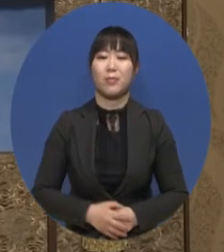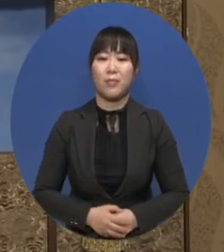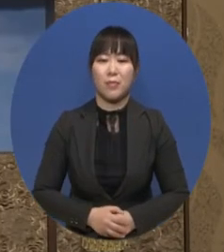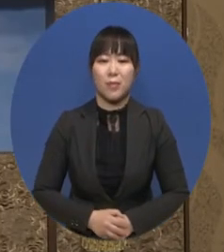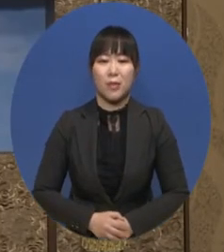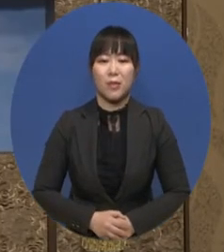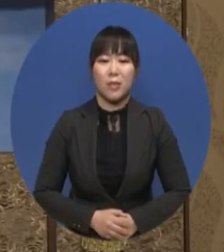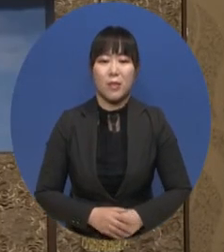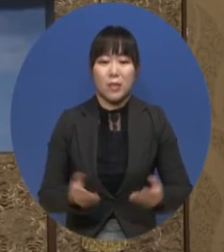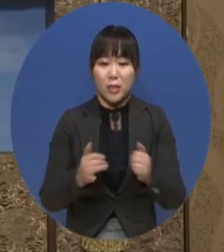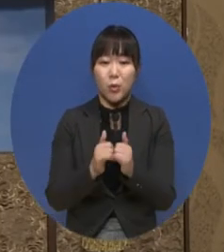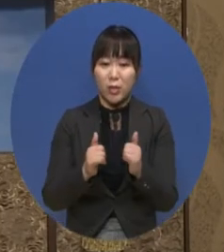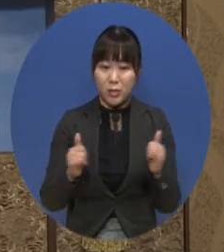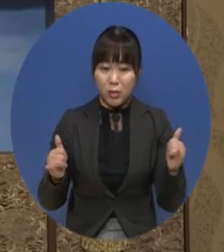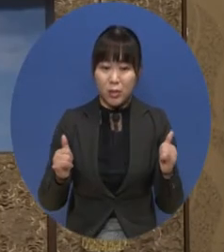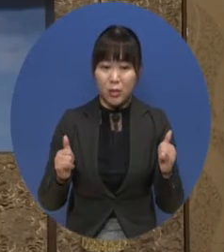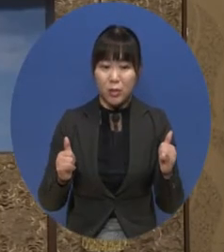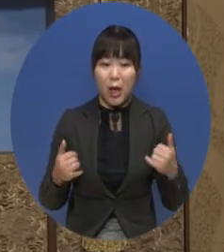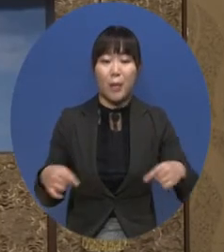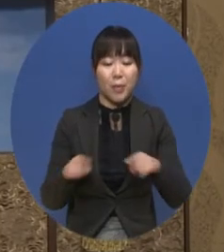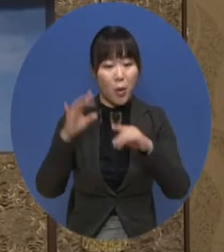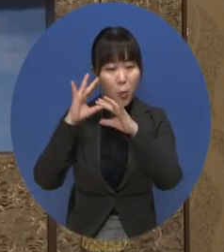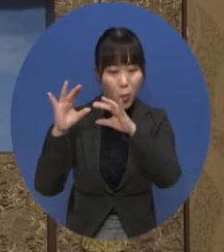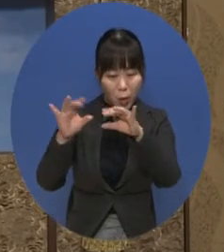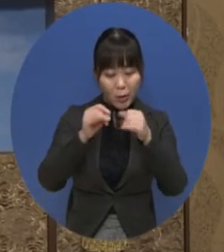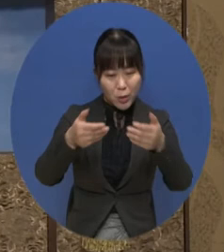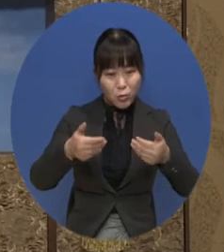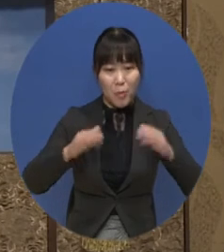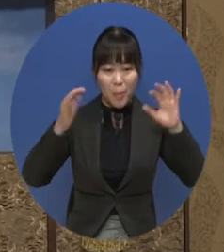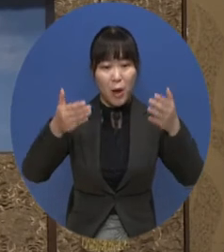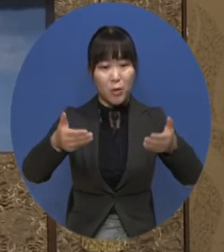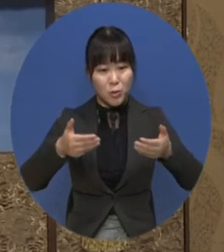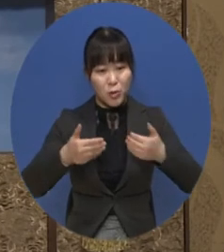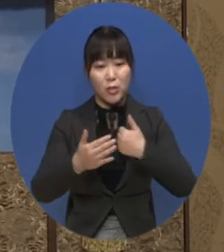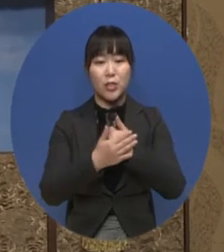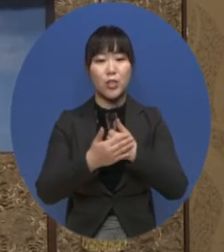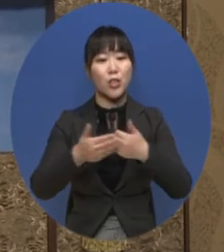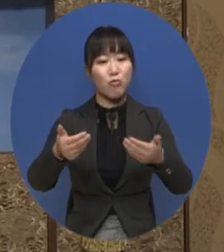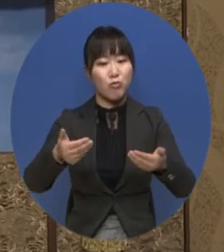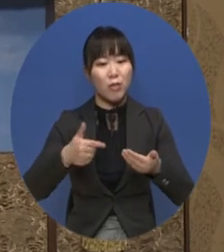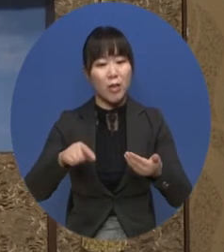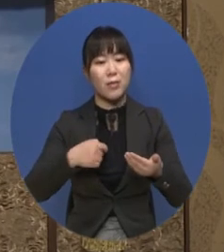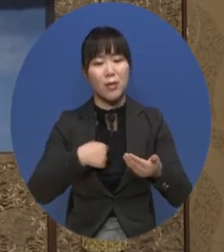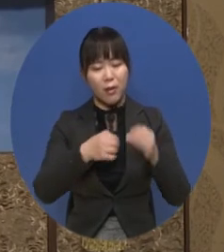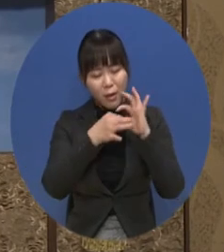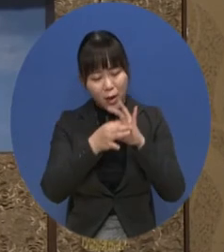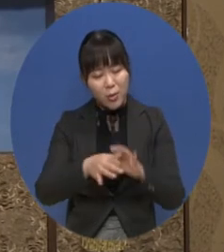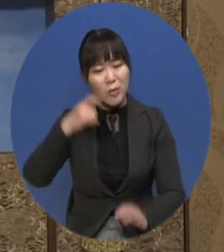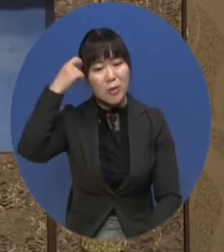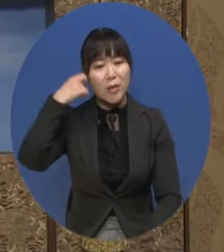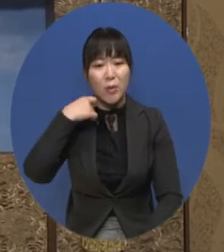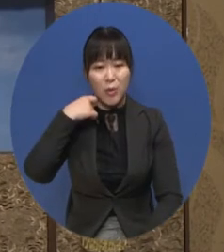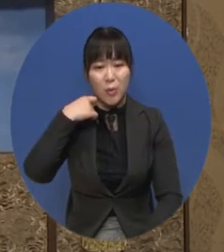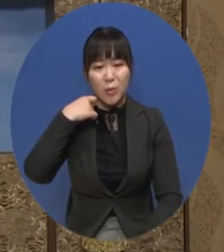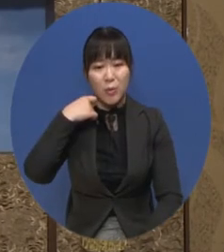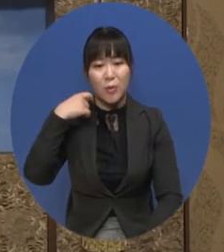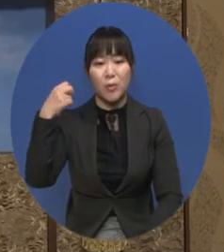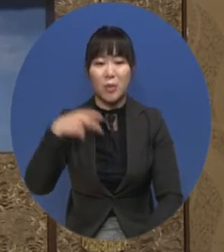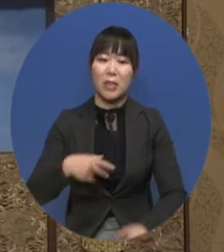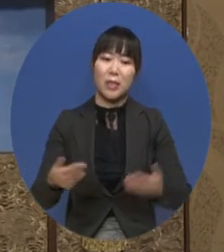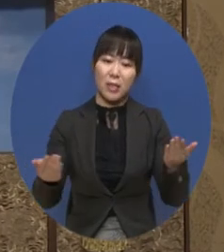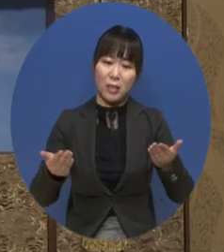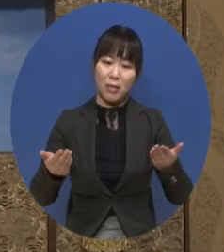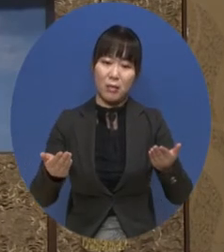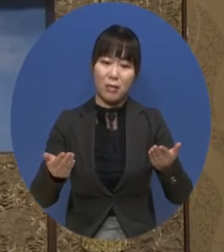같고, 직원들이 일하는 거에 공감해주고, 응원해주고, 지지해준다라는 걸 제가 계속 느끼고 있고, 또이 일을